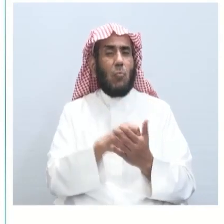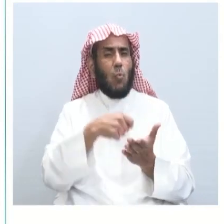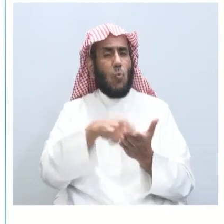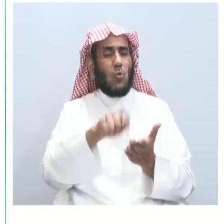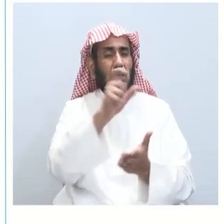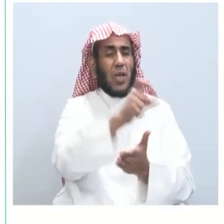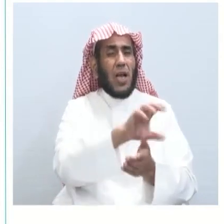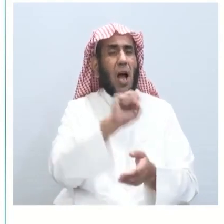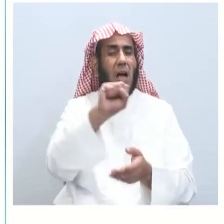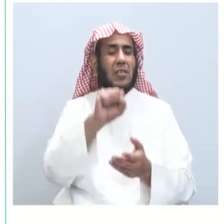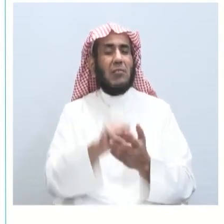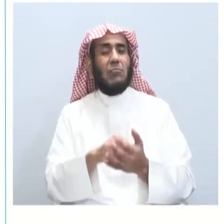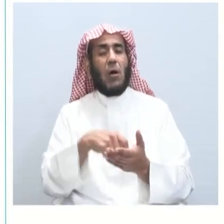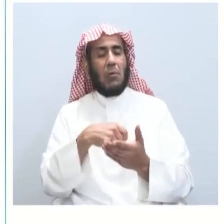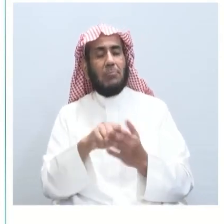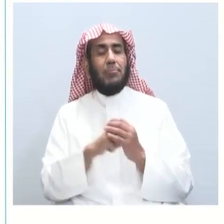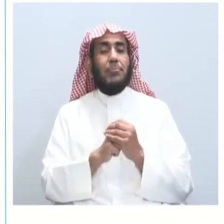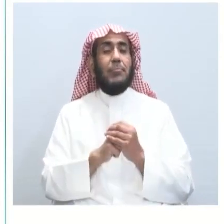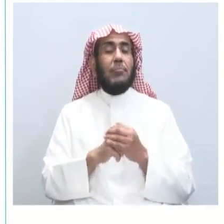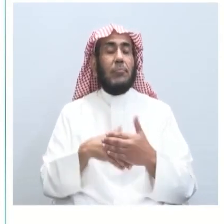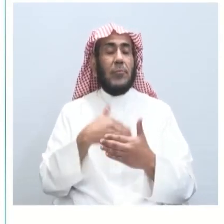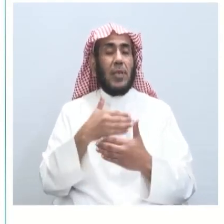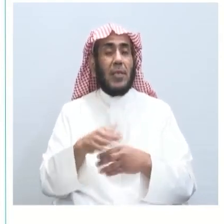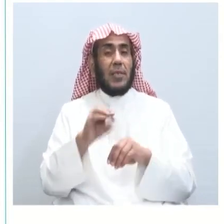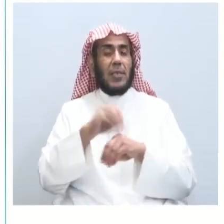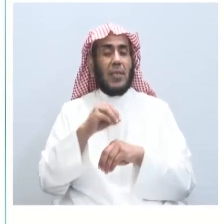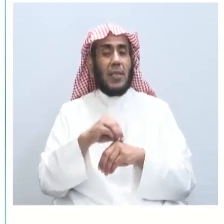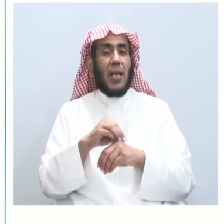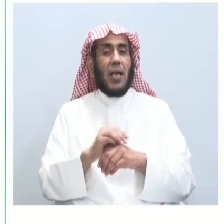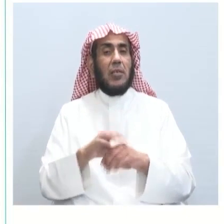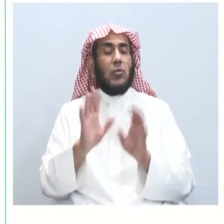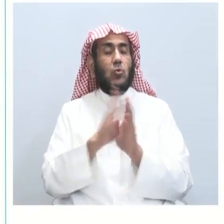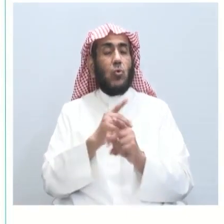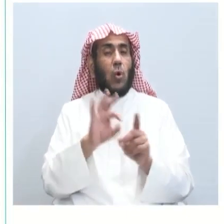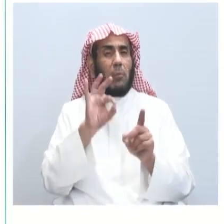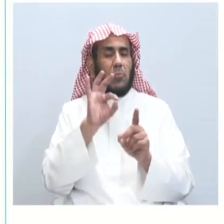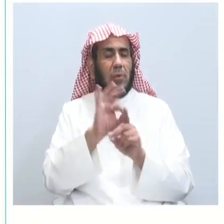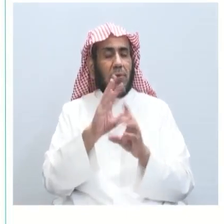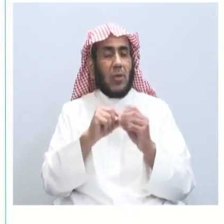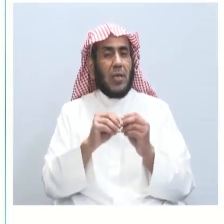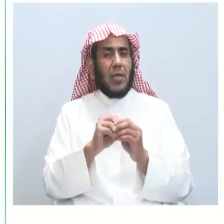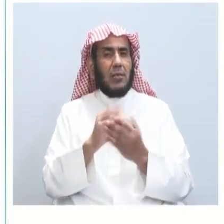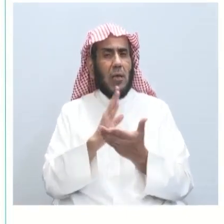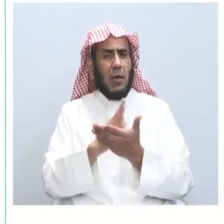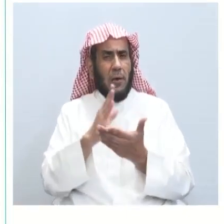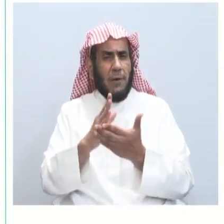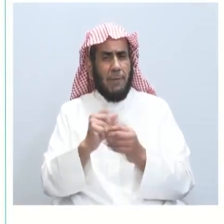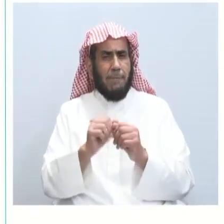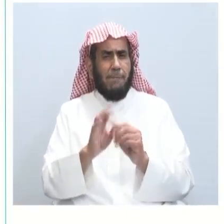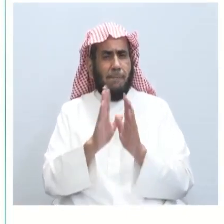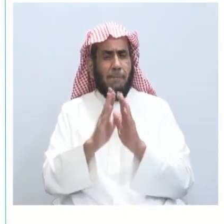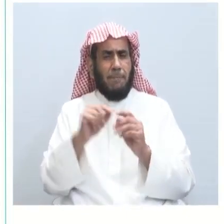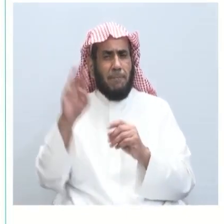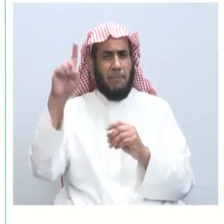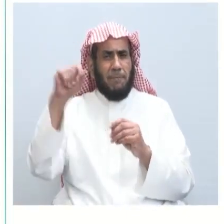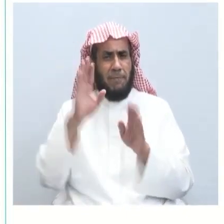هذه الشريحه بعد ذلك تحدثنا عن السوق المستهدف عرفنا انها هي شريحه محدده اذا كلمه